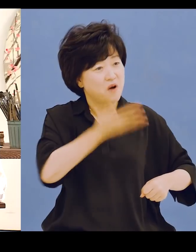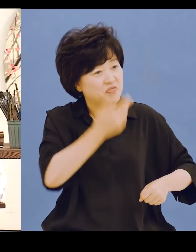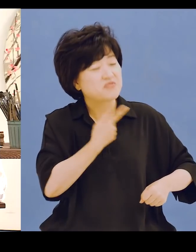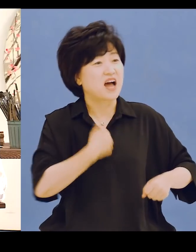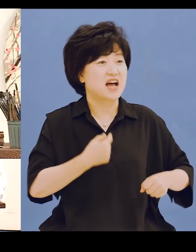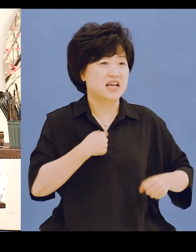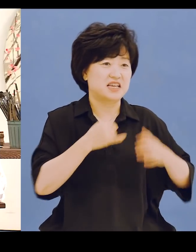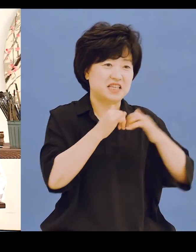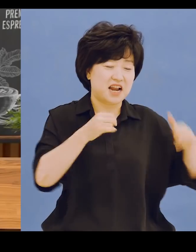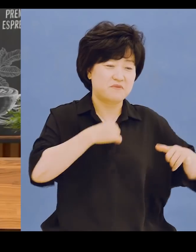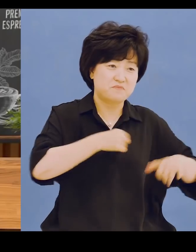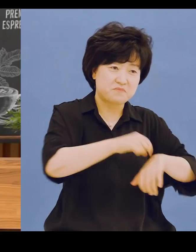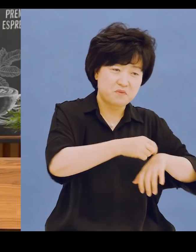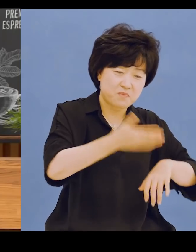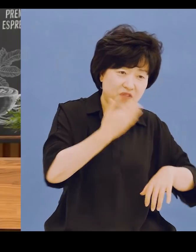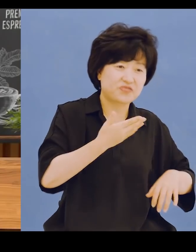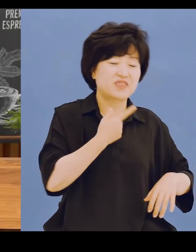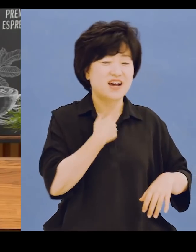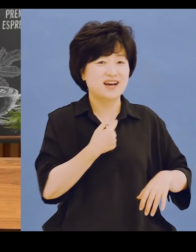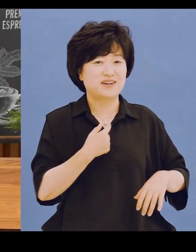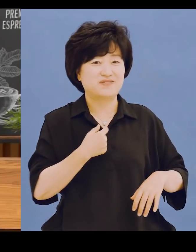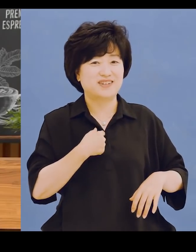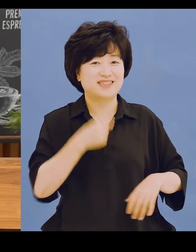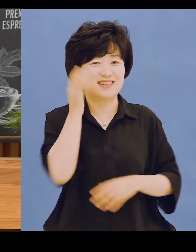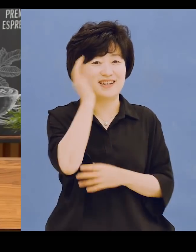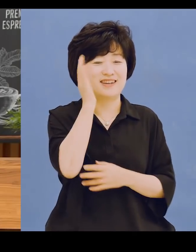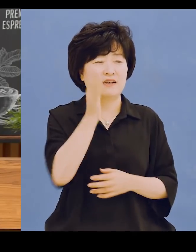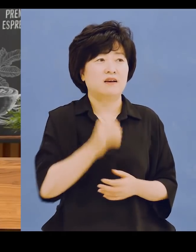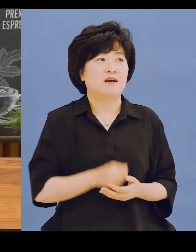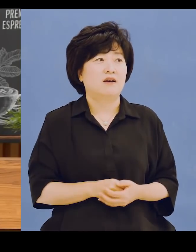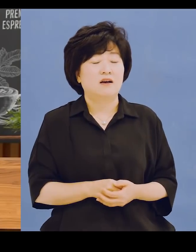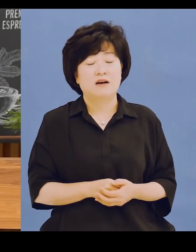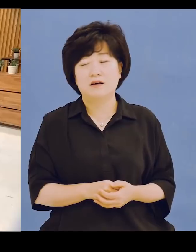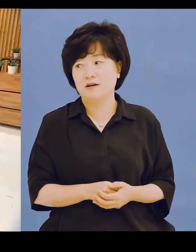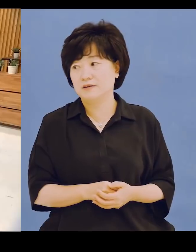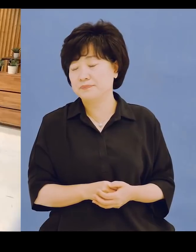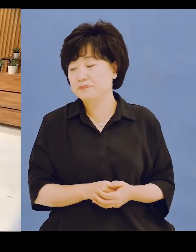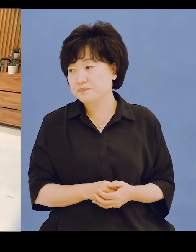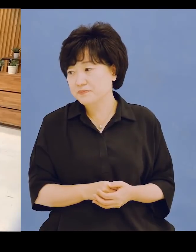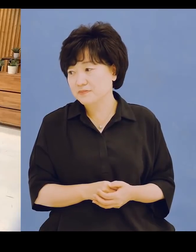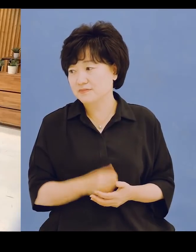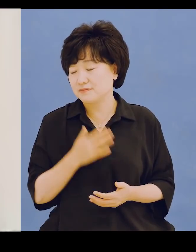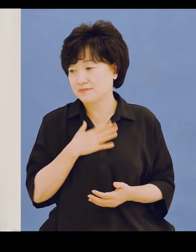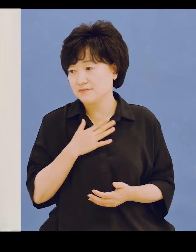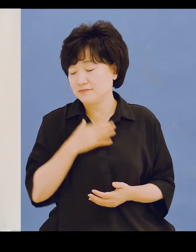이렇게 그렇죠. 되는 그래서 저희 좀 갑자기 사이다가 왜 이렇게 먹고 싶으시죠?